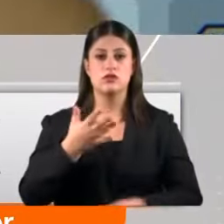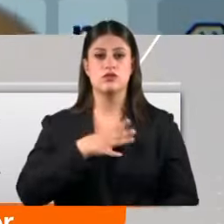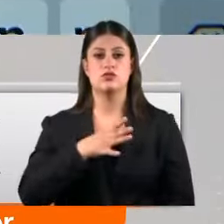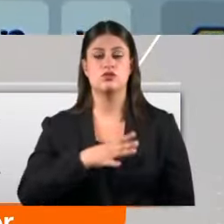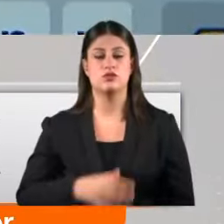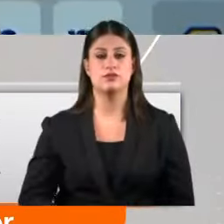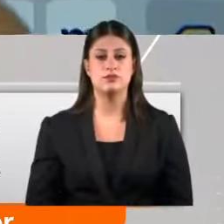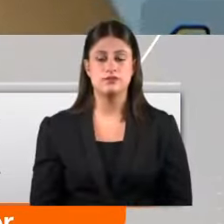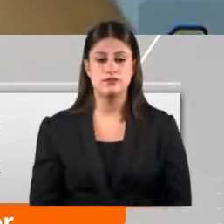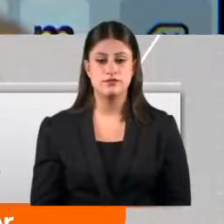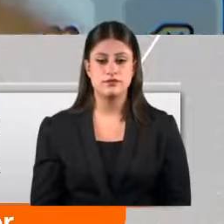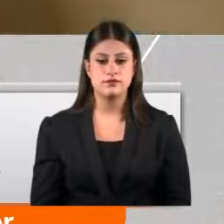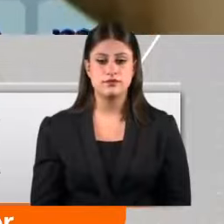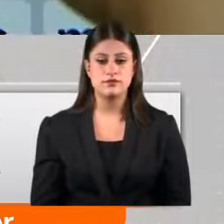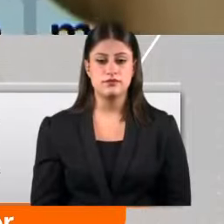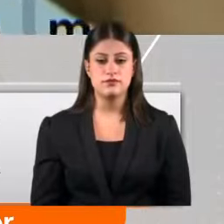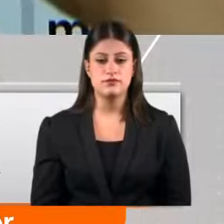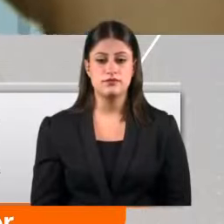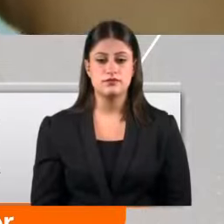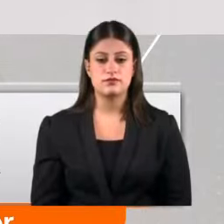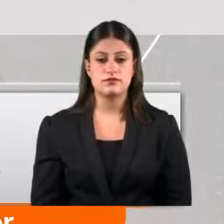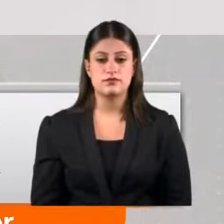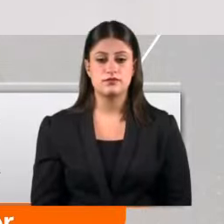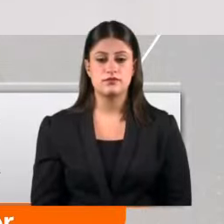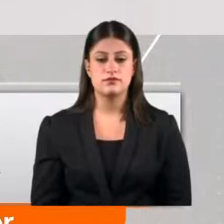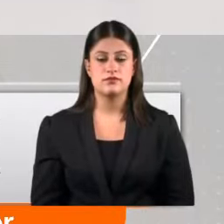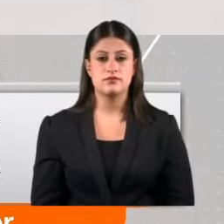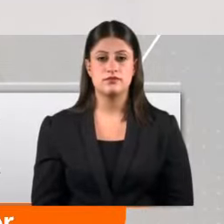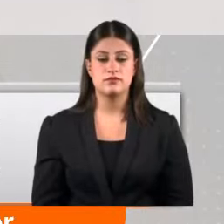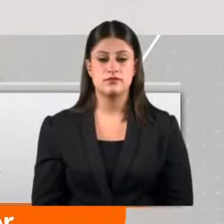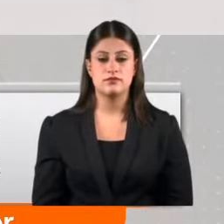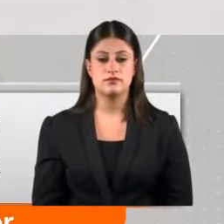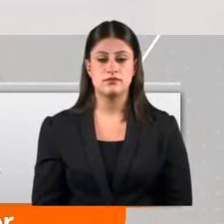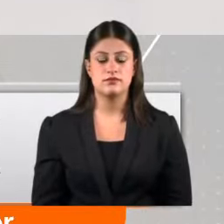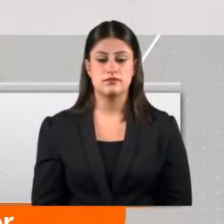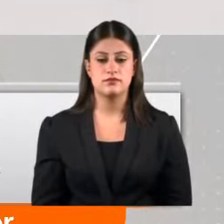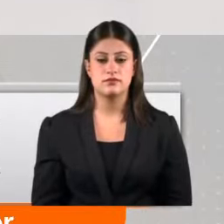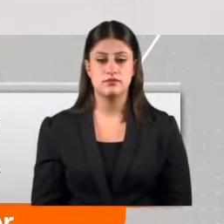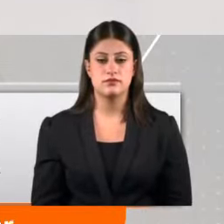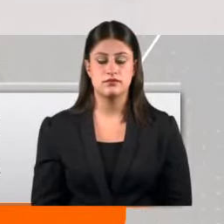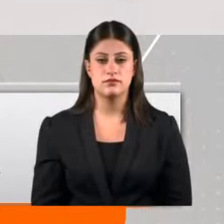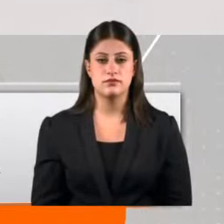Henüz olaya gitmedim. Ben de 15 dakikada bakayım size. Tamam.